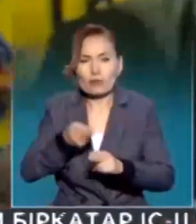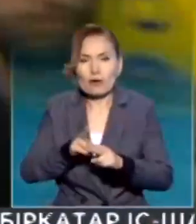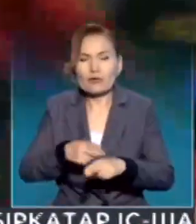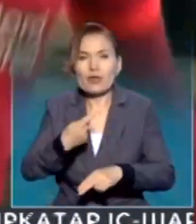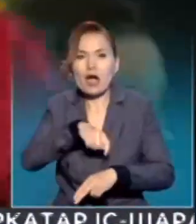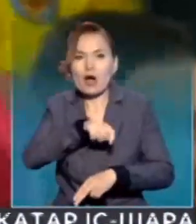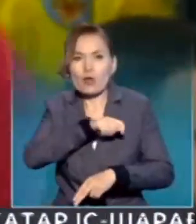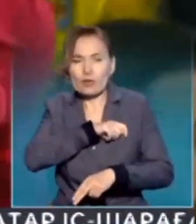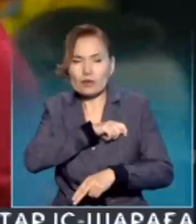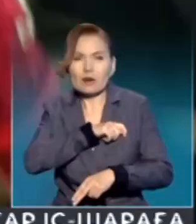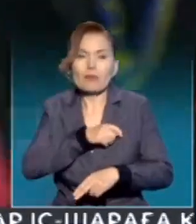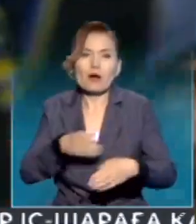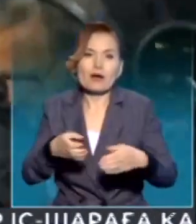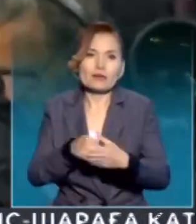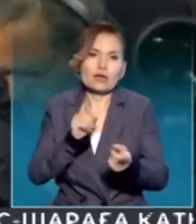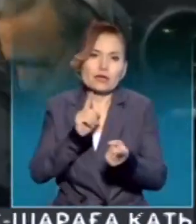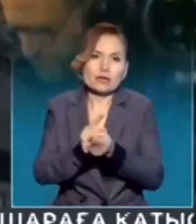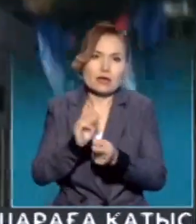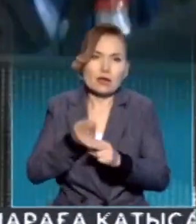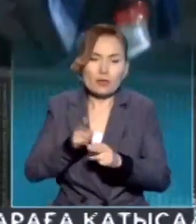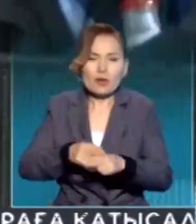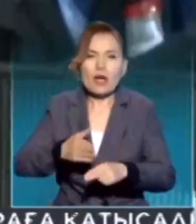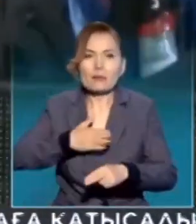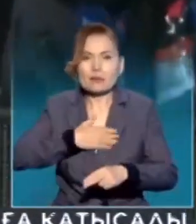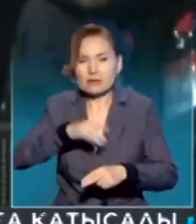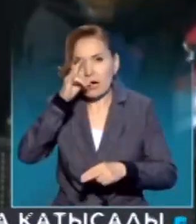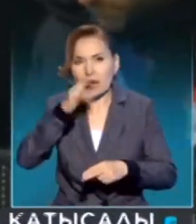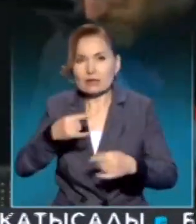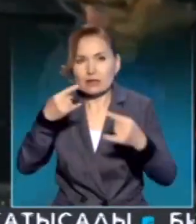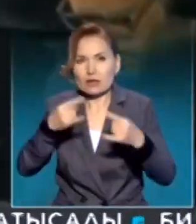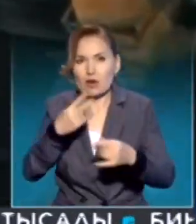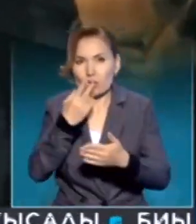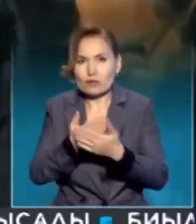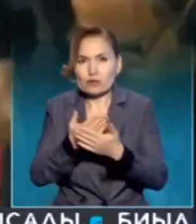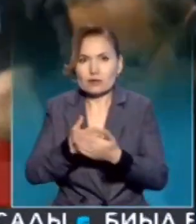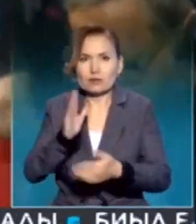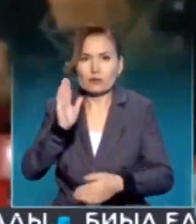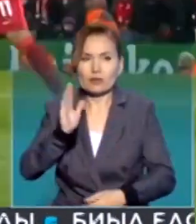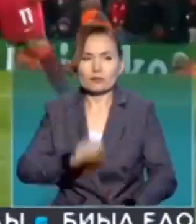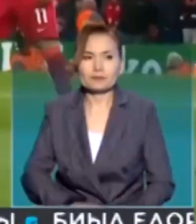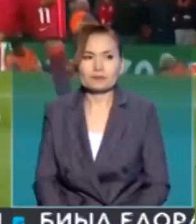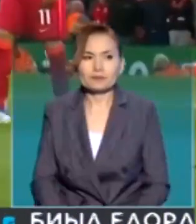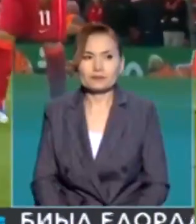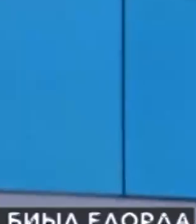Манчестер Сити кездесу өтеді. Бұл матчты біздің арна тікелей эфирде көрсетеді.